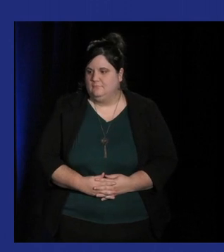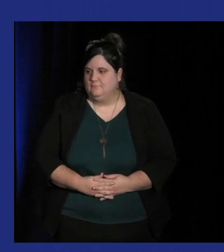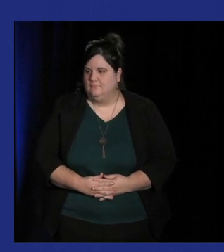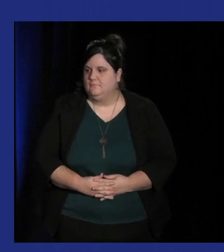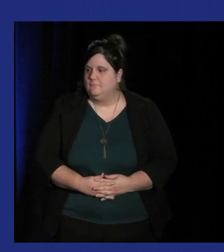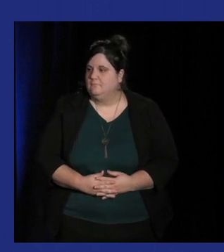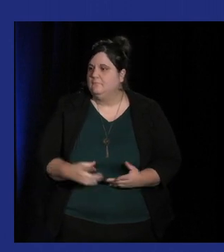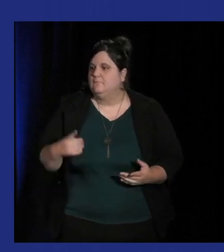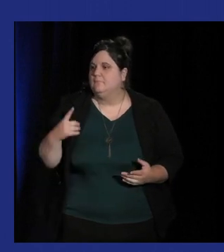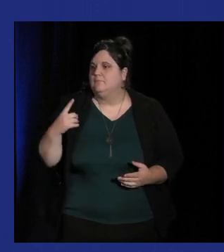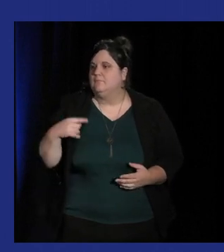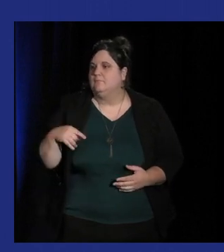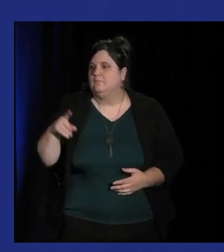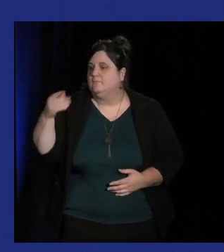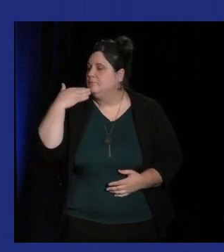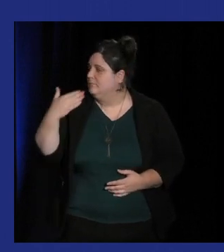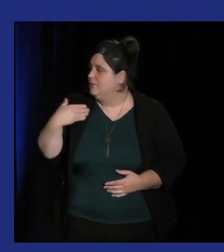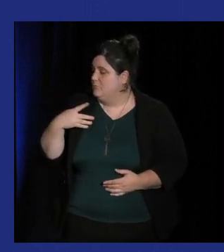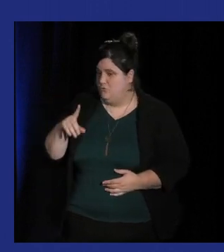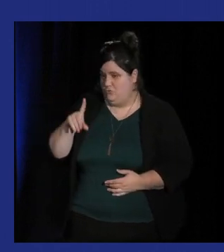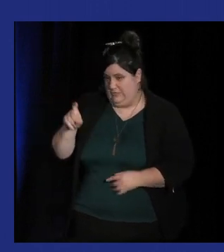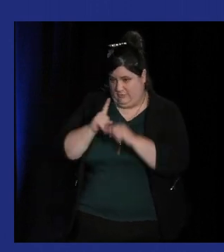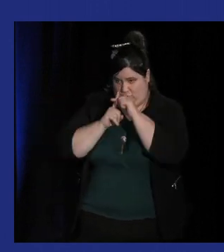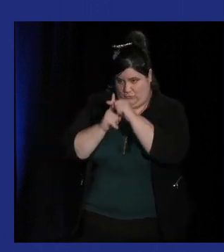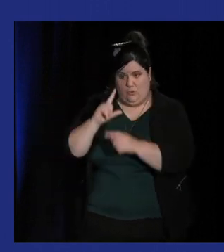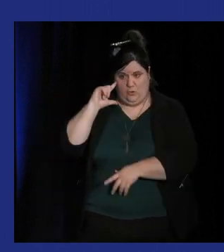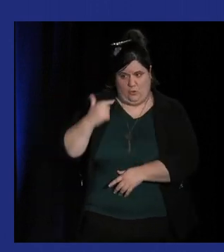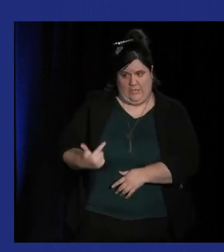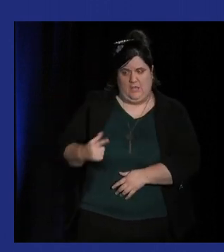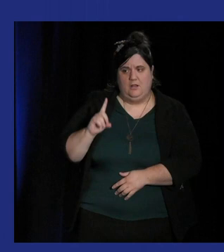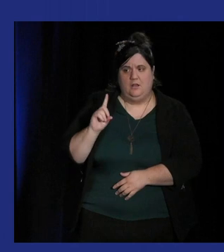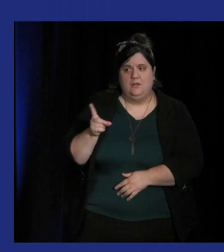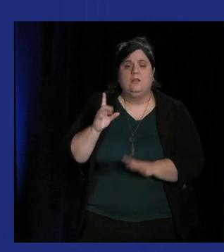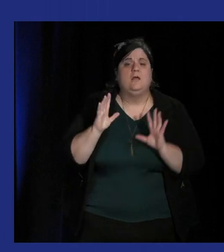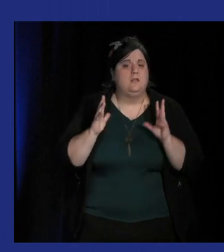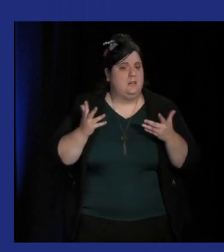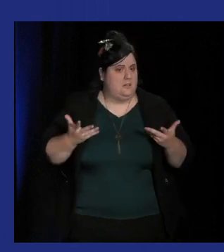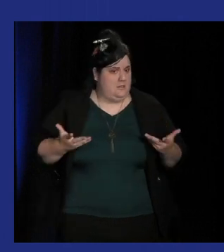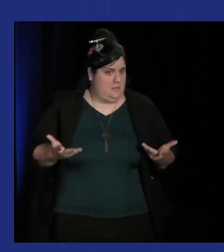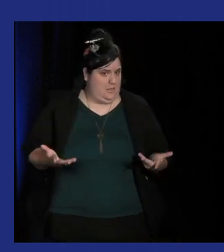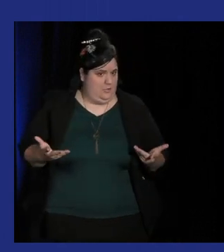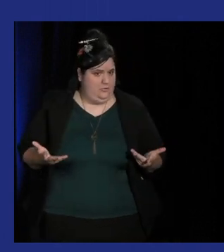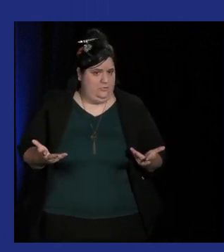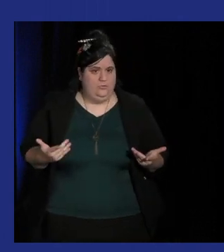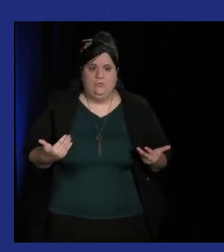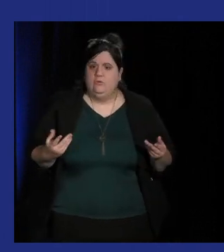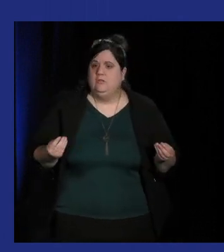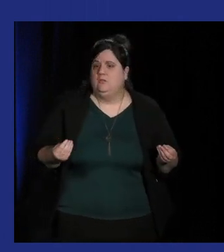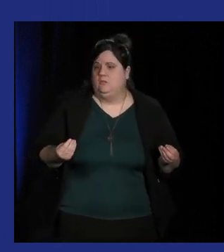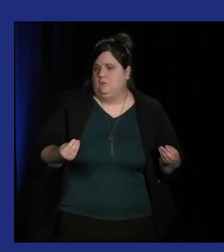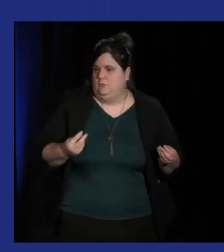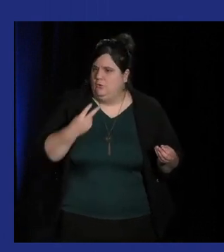bonjour surtout une question pour pour le Ryan aujourd'hui il est possible de générer des